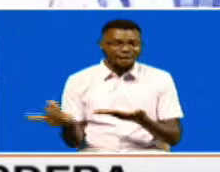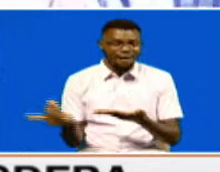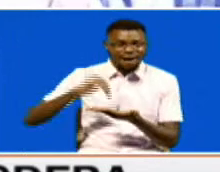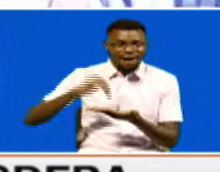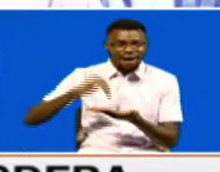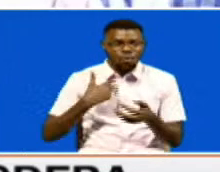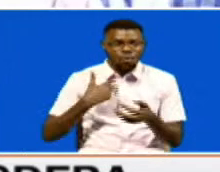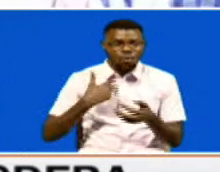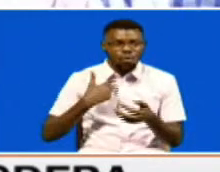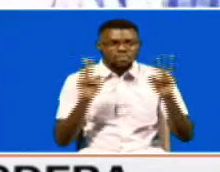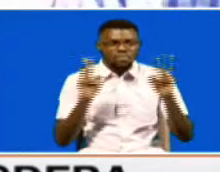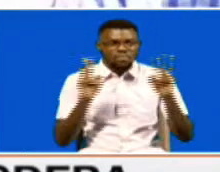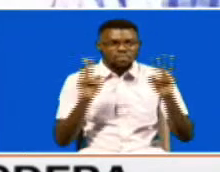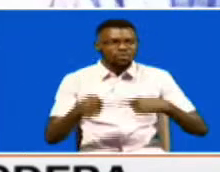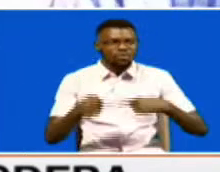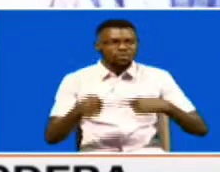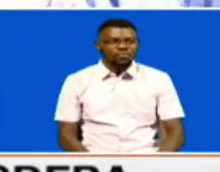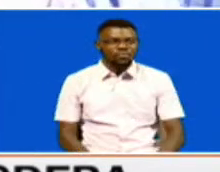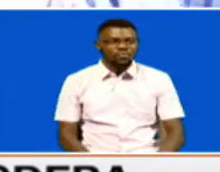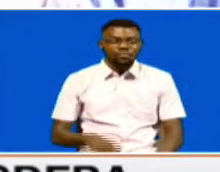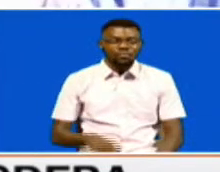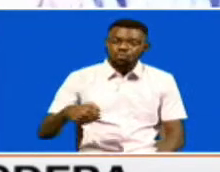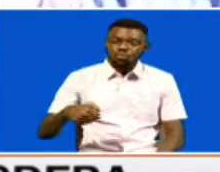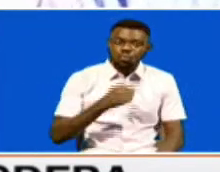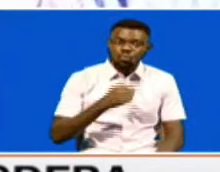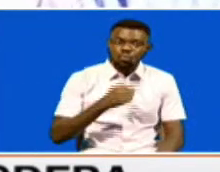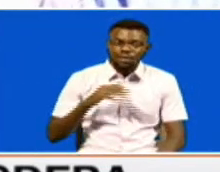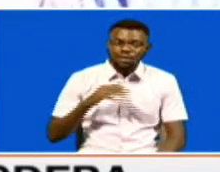tumeongelea juu ya umoja wa Lagdera,